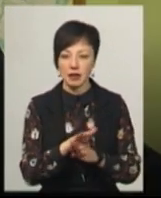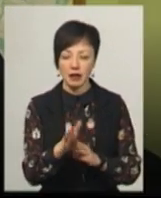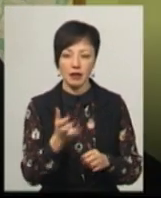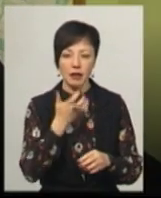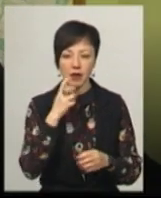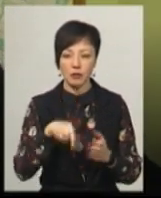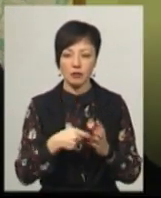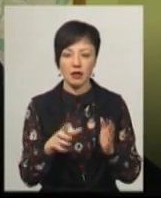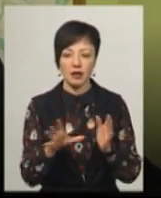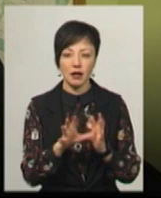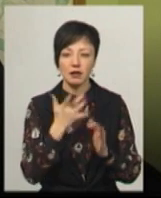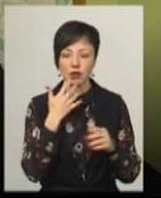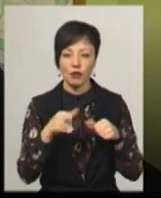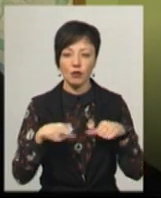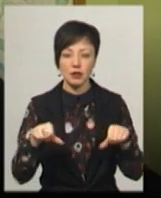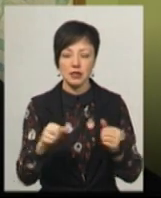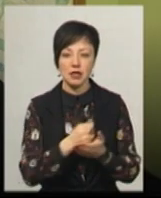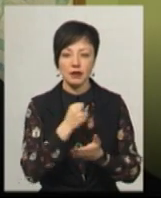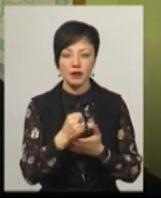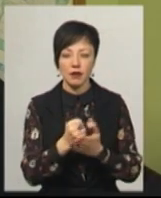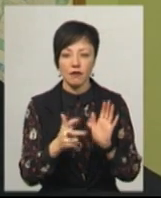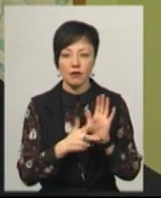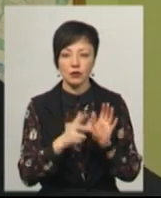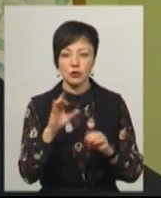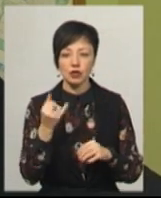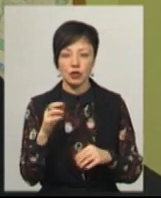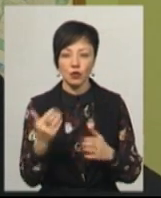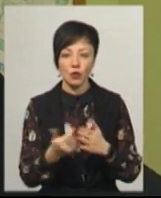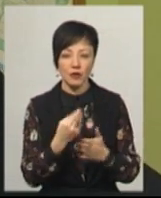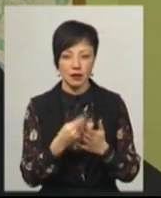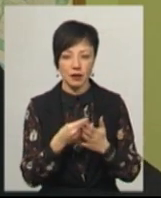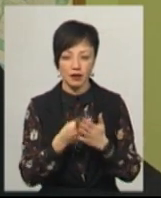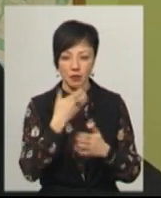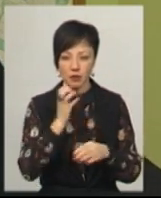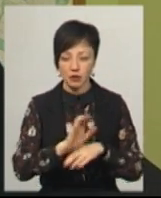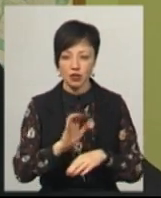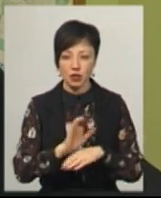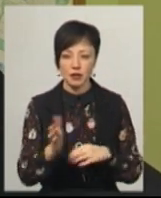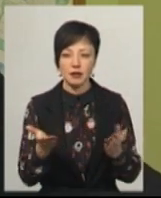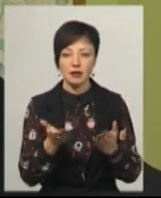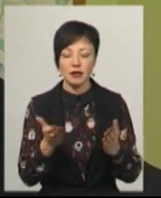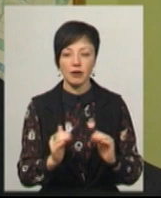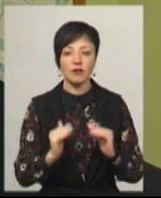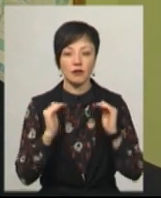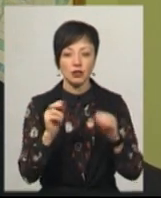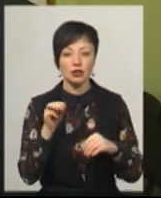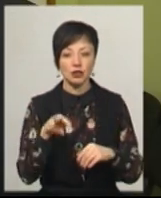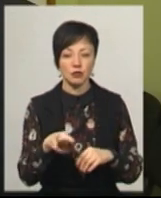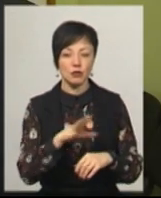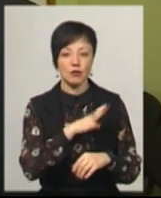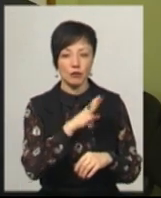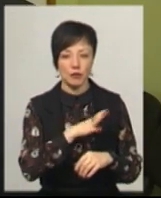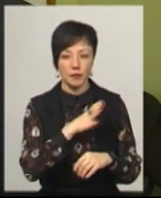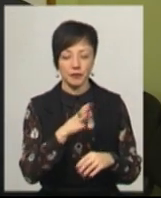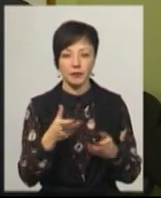Теплокомуненерго Національною комісією затверджений 8 січня новий тариф на теплопостачання, який вищий, ніж той, що діючий.